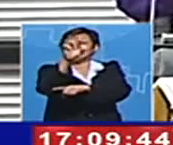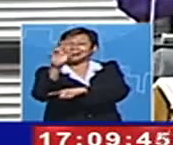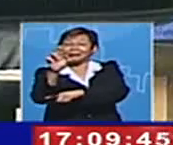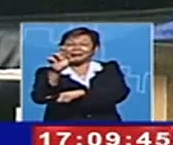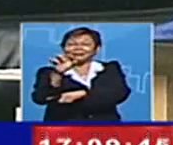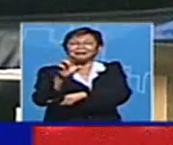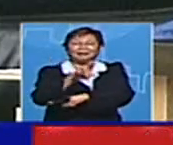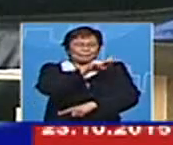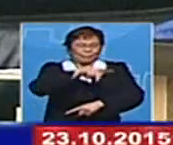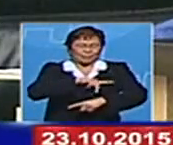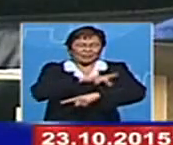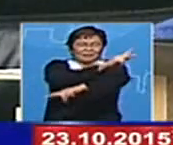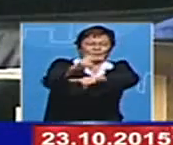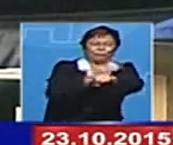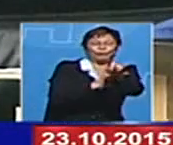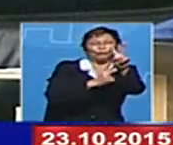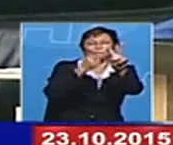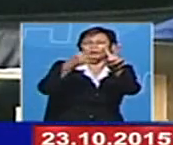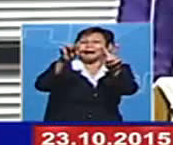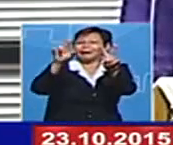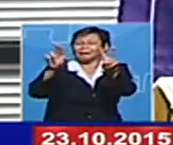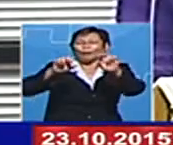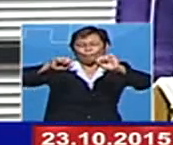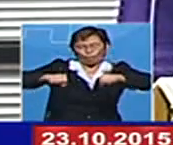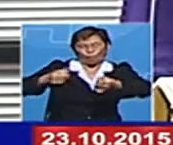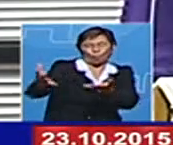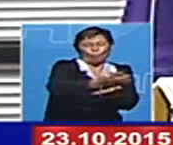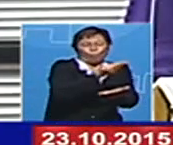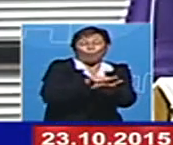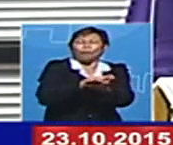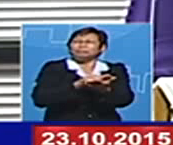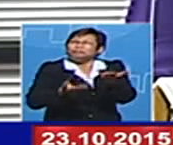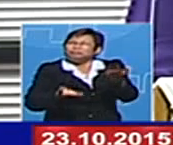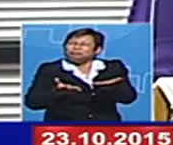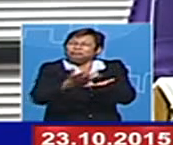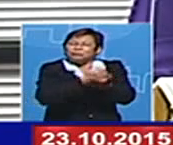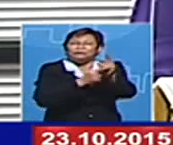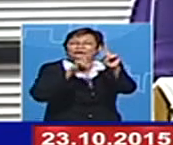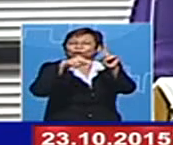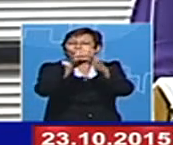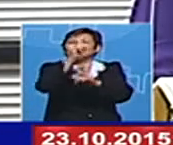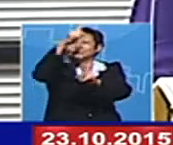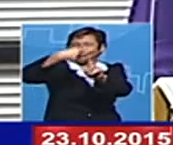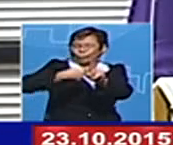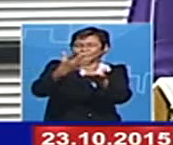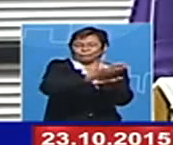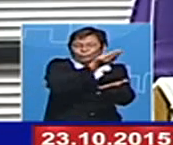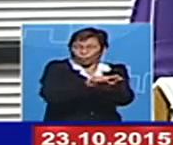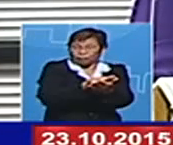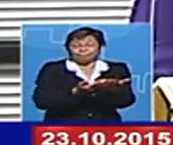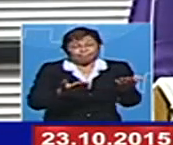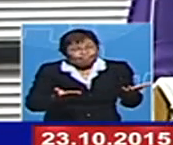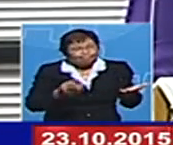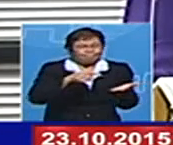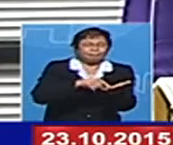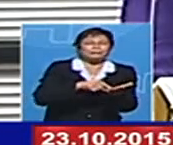pemilik kebun seluas 2 hektar dijangka mampu meraih pendapatan r000 sebulan ini